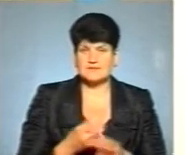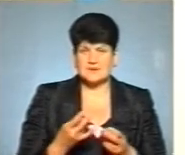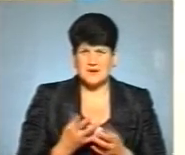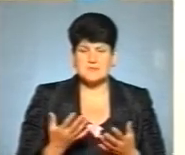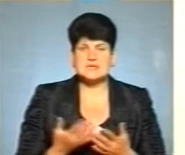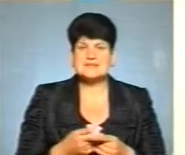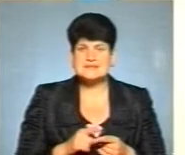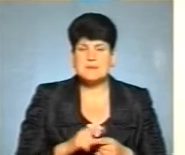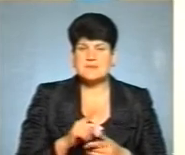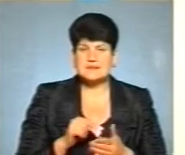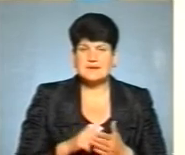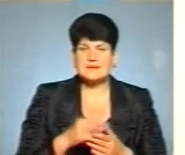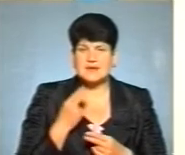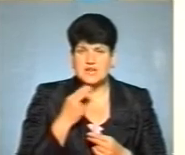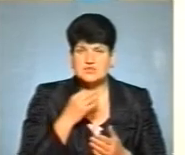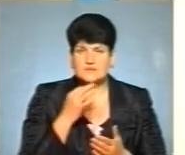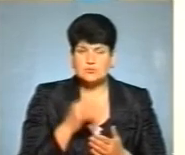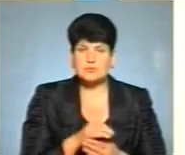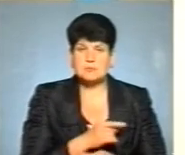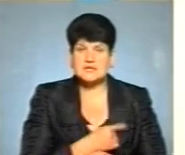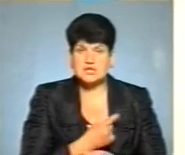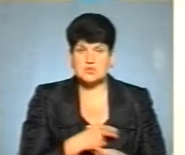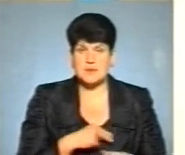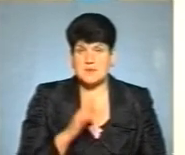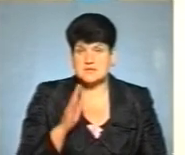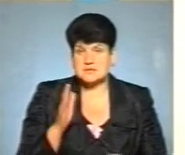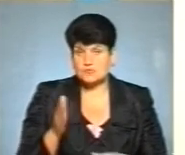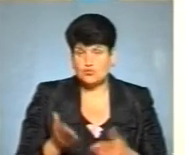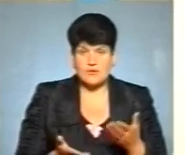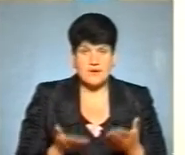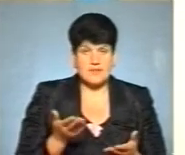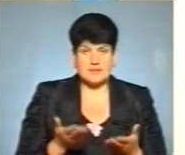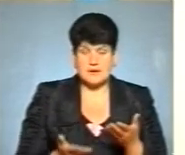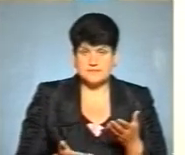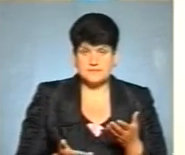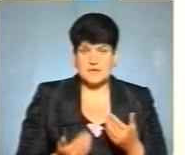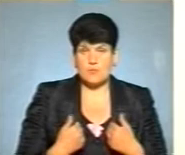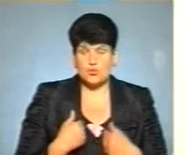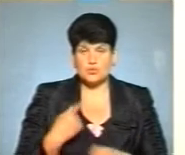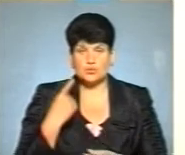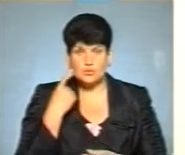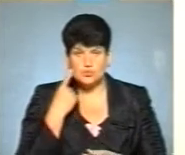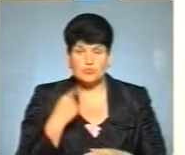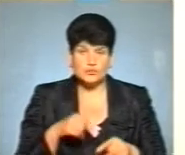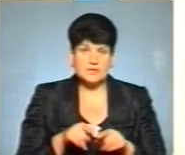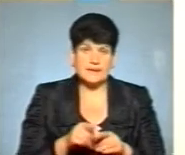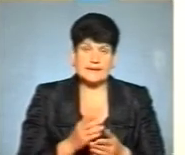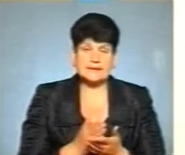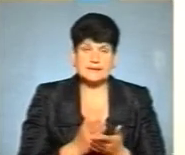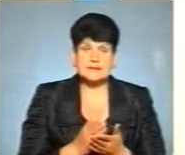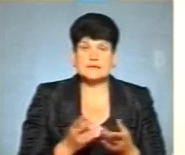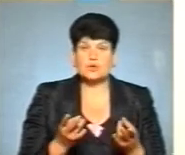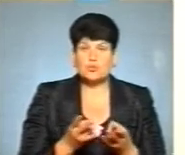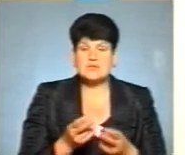на це питання, я думаю, що краще відповість медичний вам працівник в майбутньому. Але, ну, на мою думку, і воно так є, що